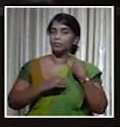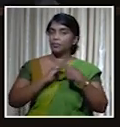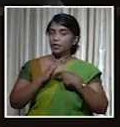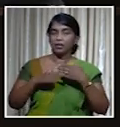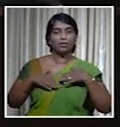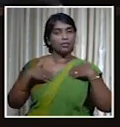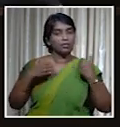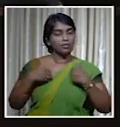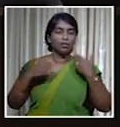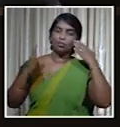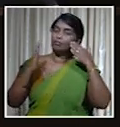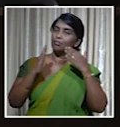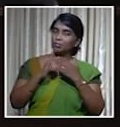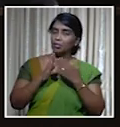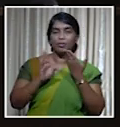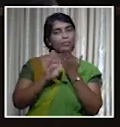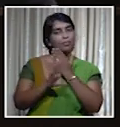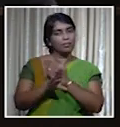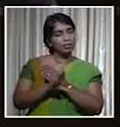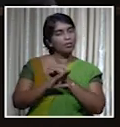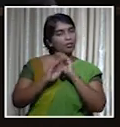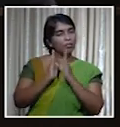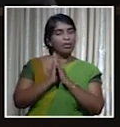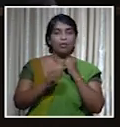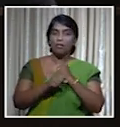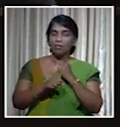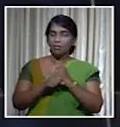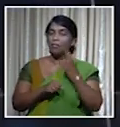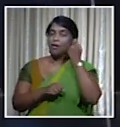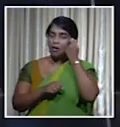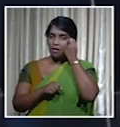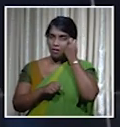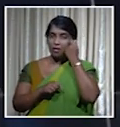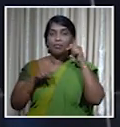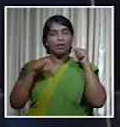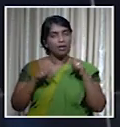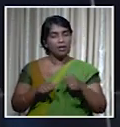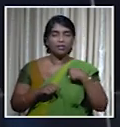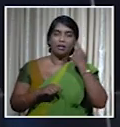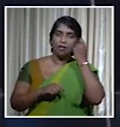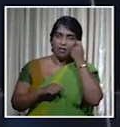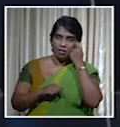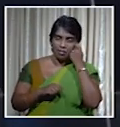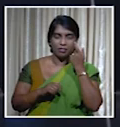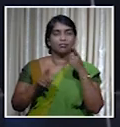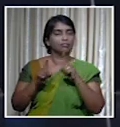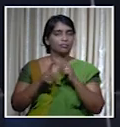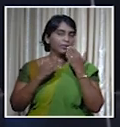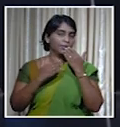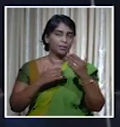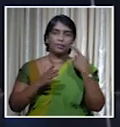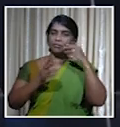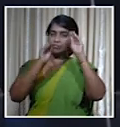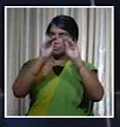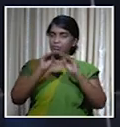සෞඛ්‍ය සම්බන්ධයෙන් පහුගිය සියලු මාණ්ඩු දක්වපු ආකල්පයත් අද දක්වන ආකල්පයත් ඉතා පැහැදිලිව මේ